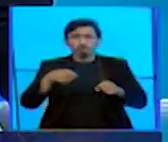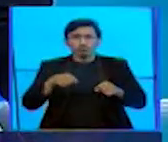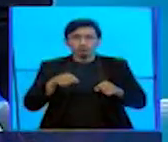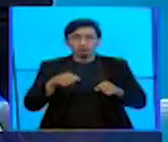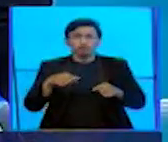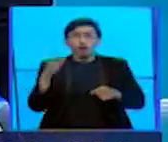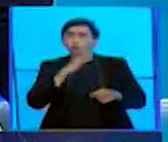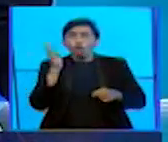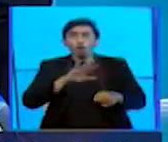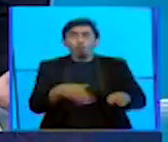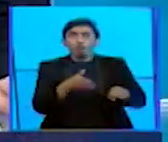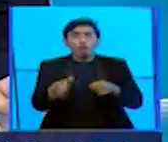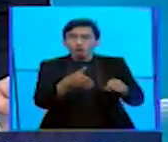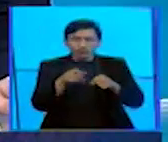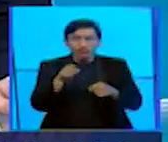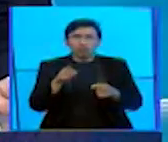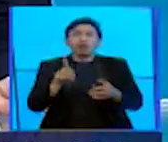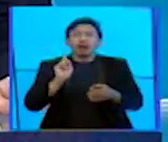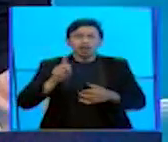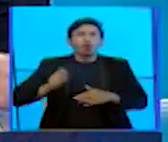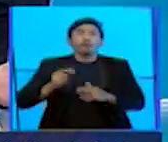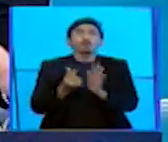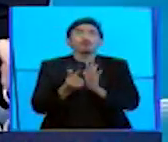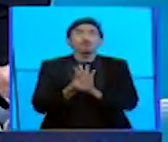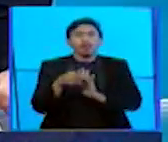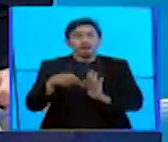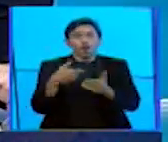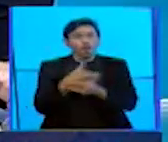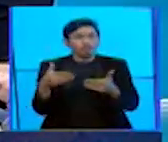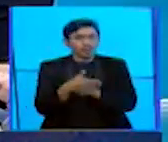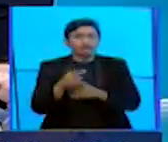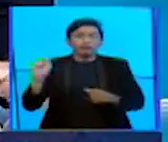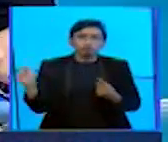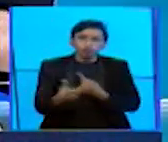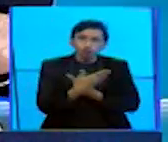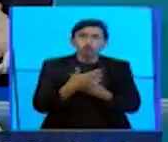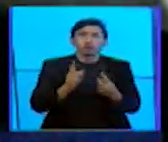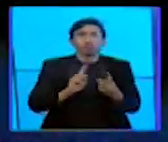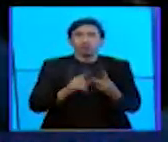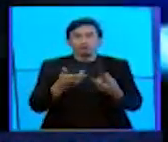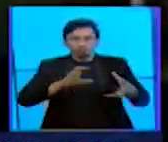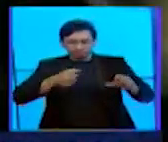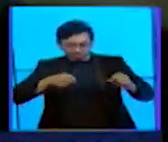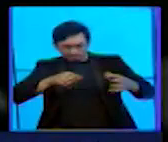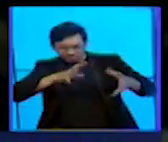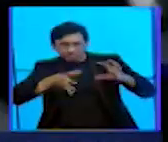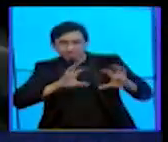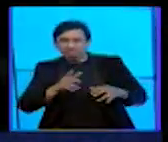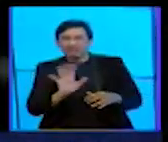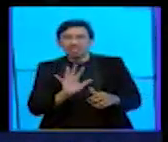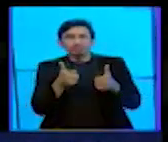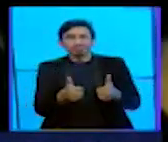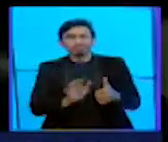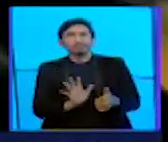dikenakan sanksi melanggar Undang-Undang Lalu Lintas tentang kebut-kebutan dan teknis layak jalan kendaraan.